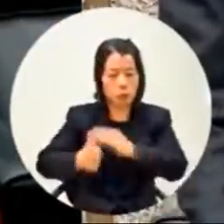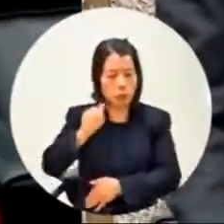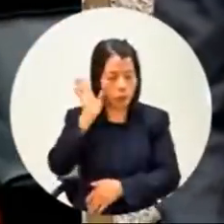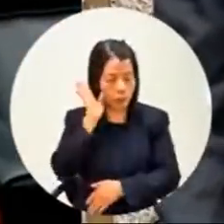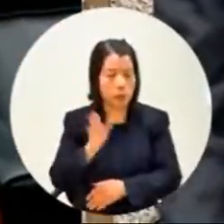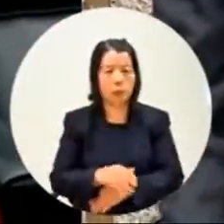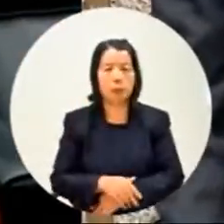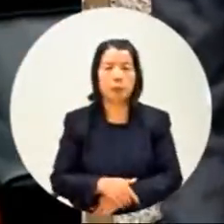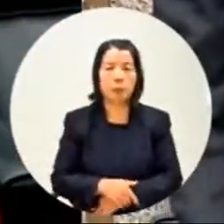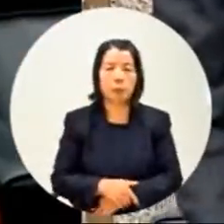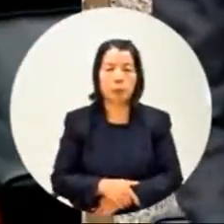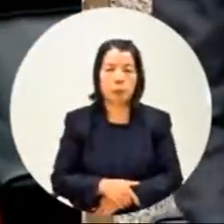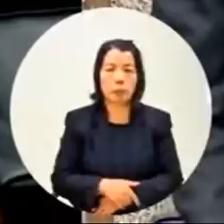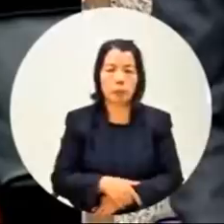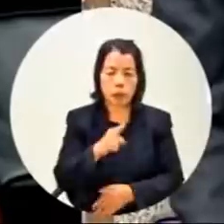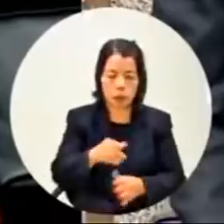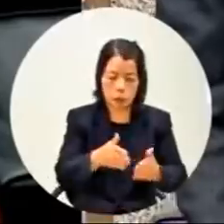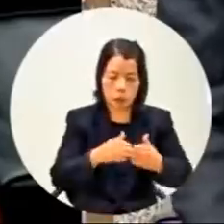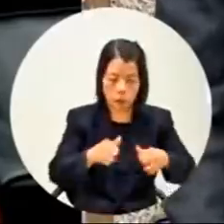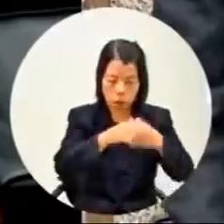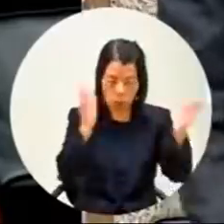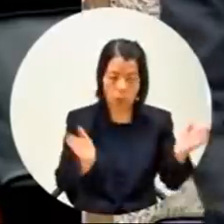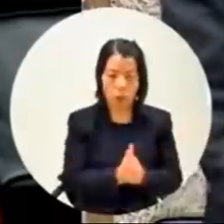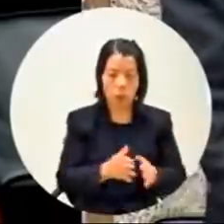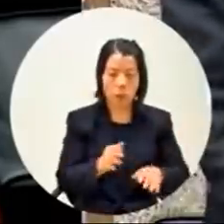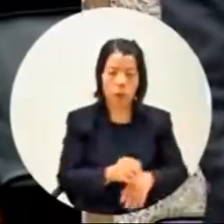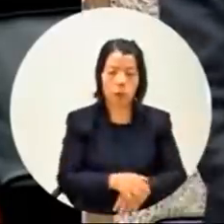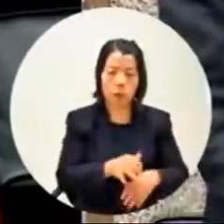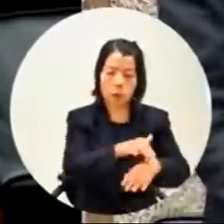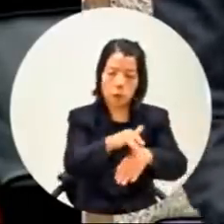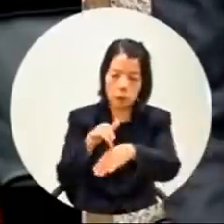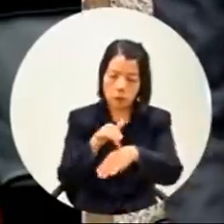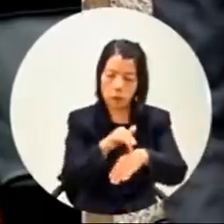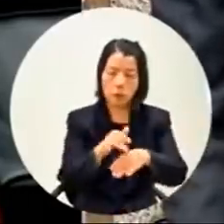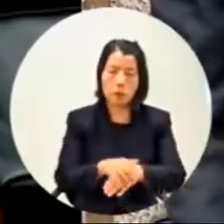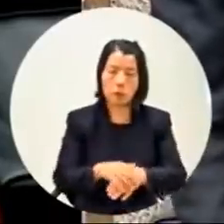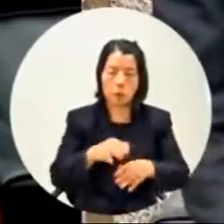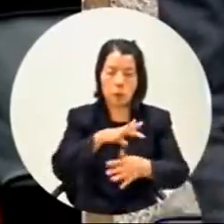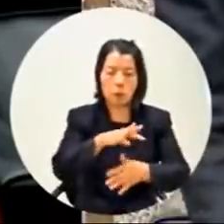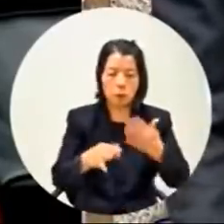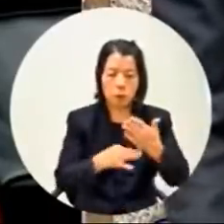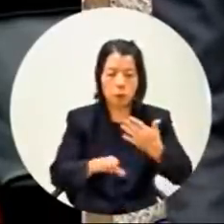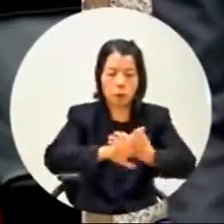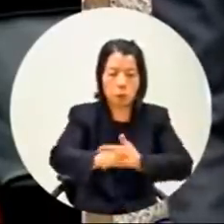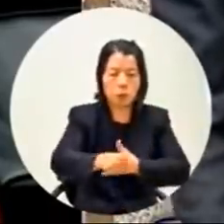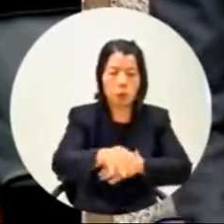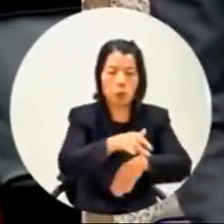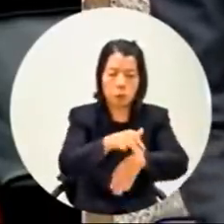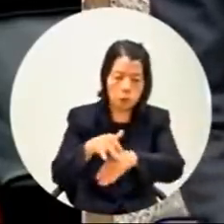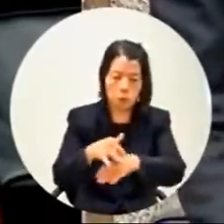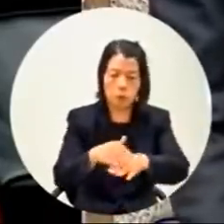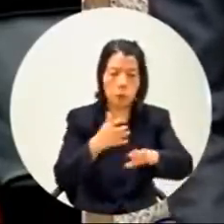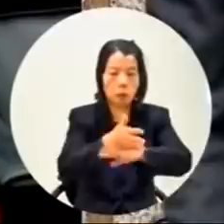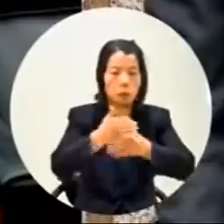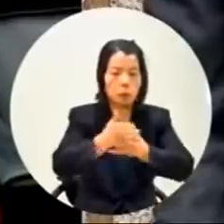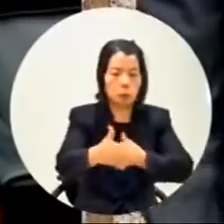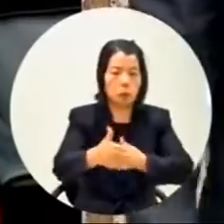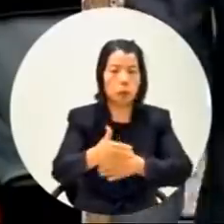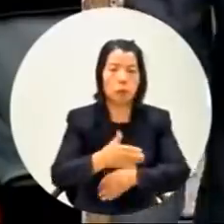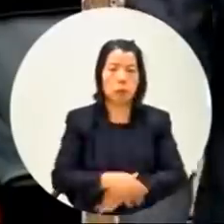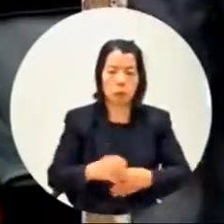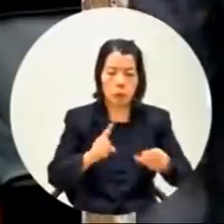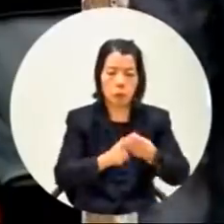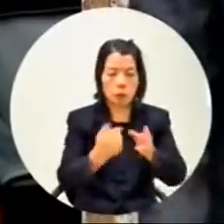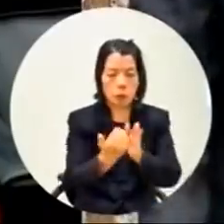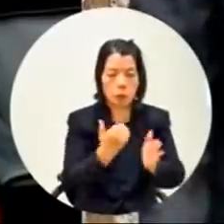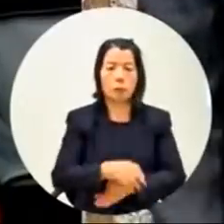他说，在整个接触的程序范围之外的接触过程当中，王端仁